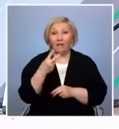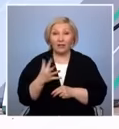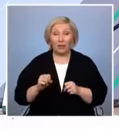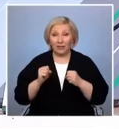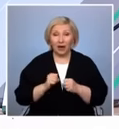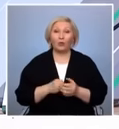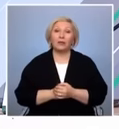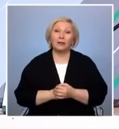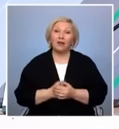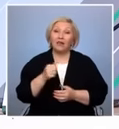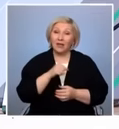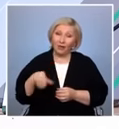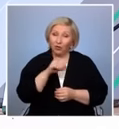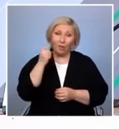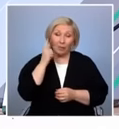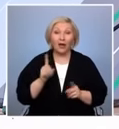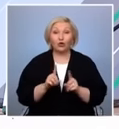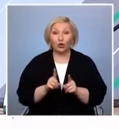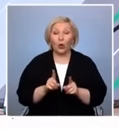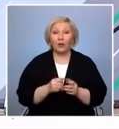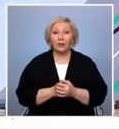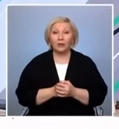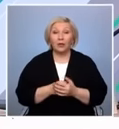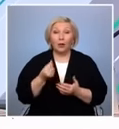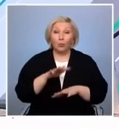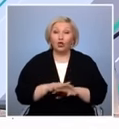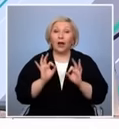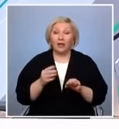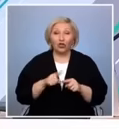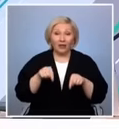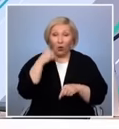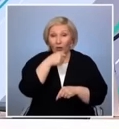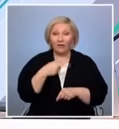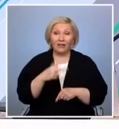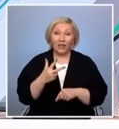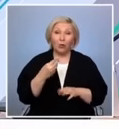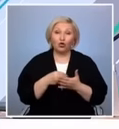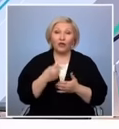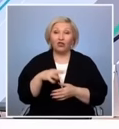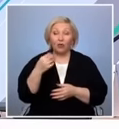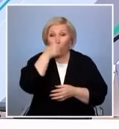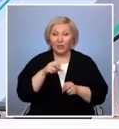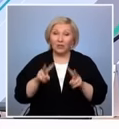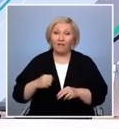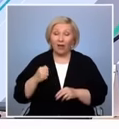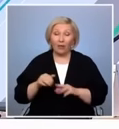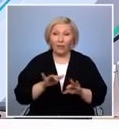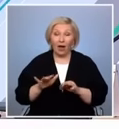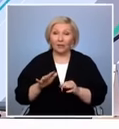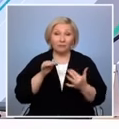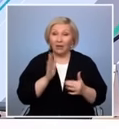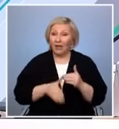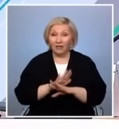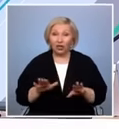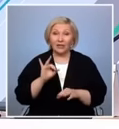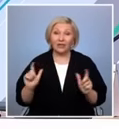что они сели, в далеком 2017 году. А за время правления его Хабирова никого из его команды